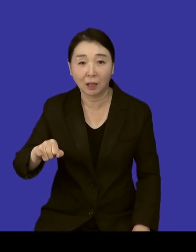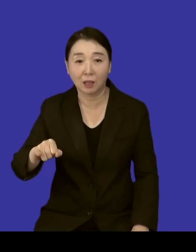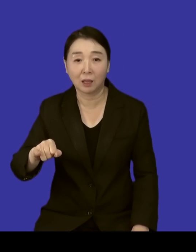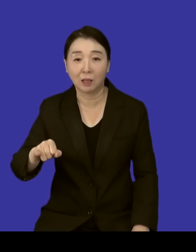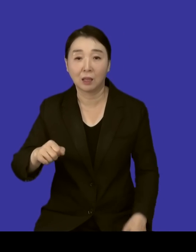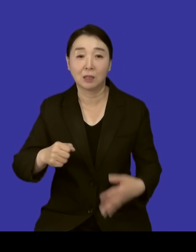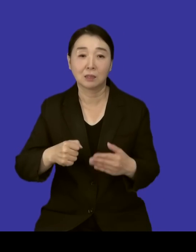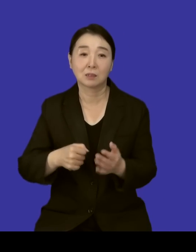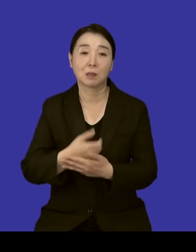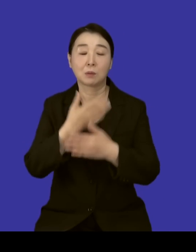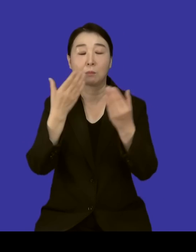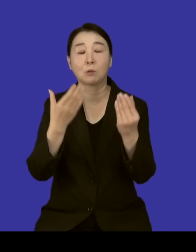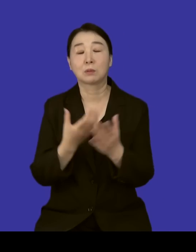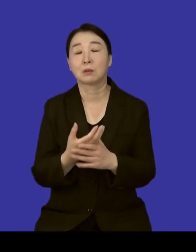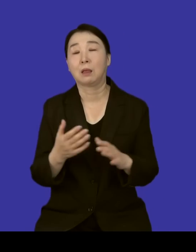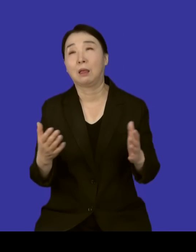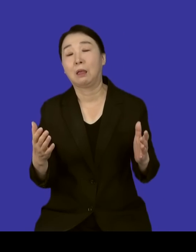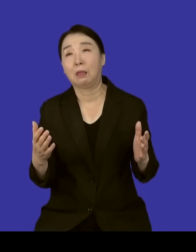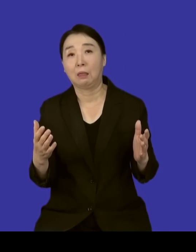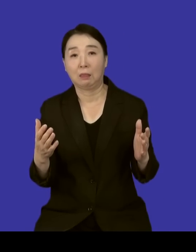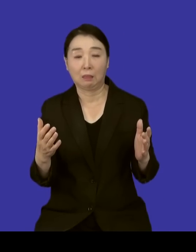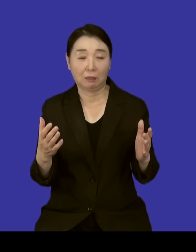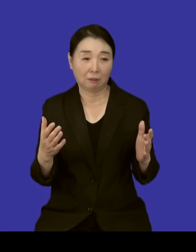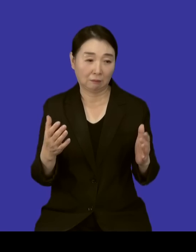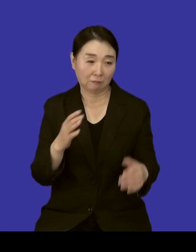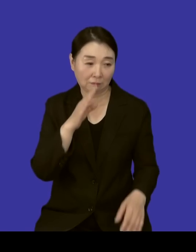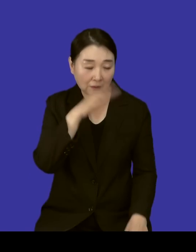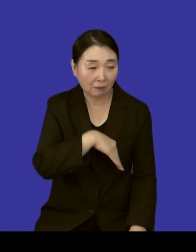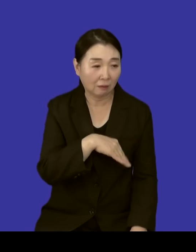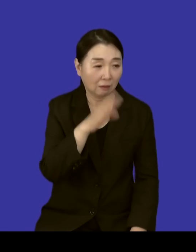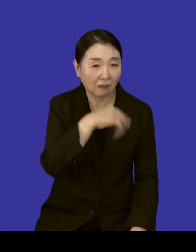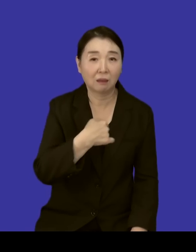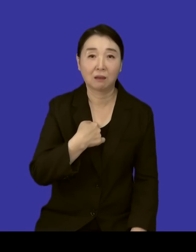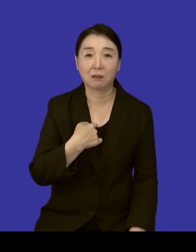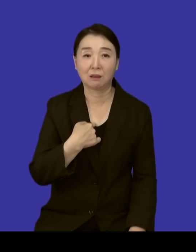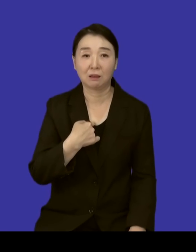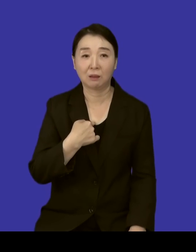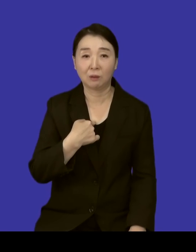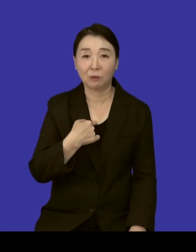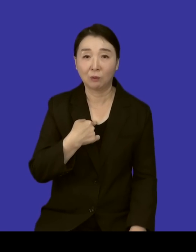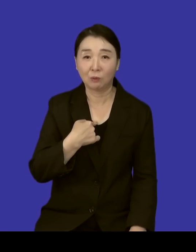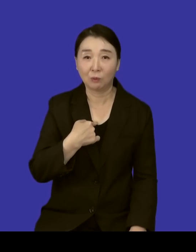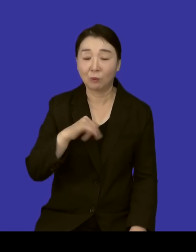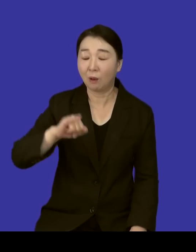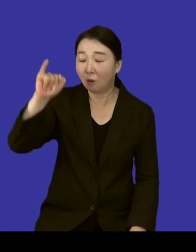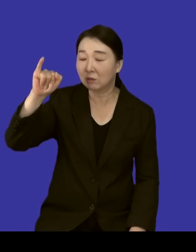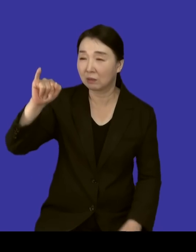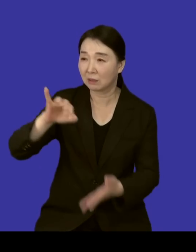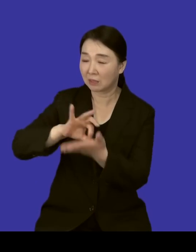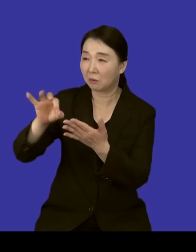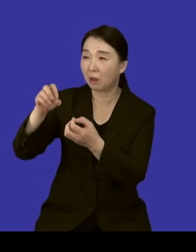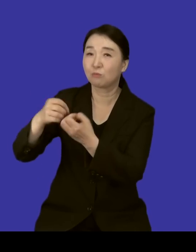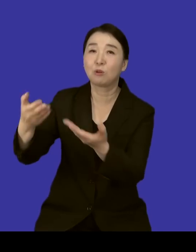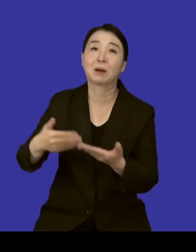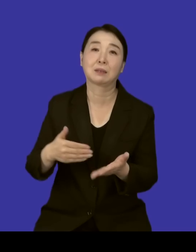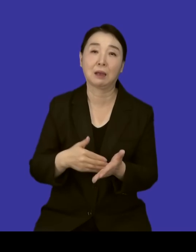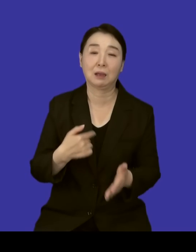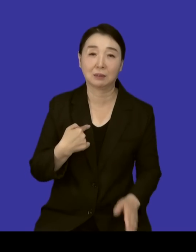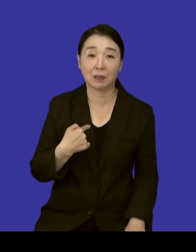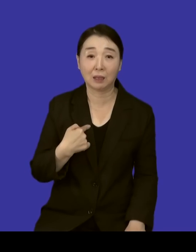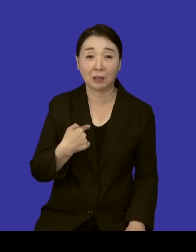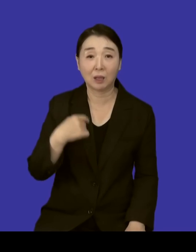거가 다 떨어지고 헐고 그냥 책가방도 쓰든고 아, 물려받은 옷도 거 다. 있든, 네. 그것도 그냥 딸도 하나가 아니고